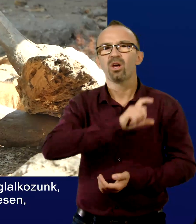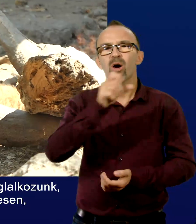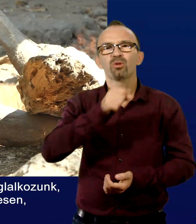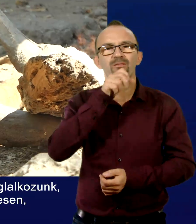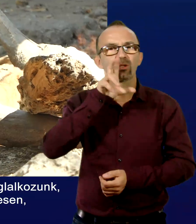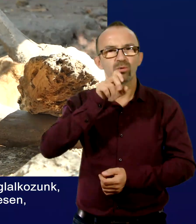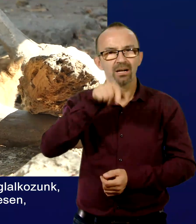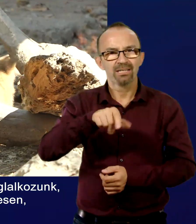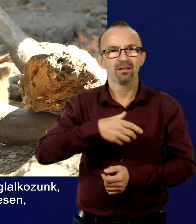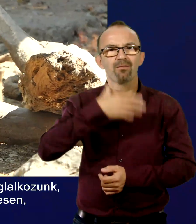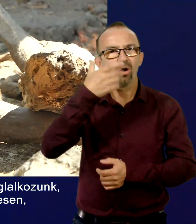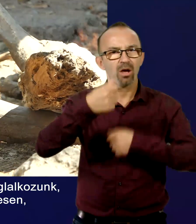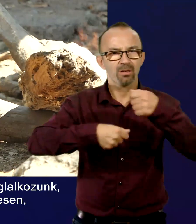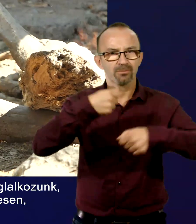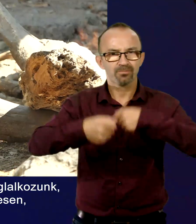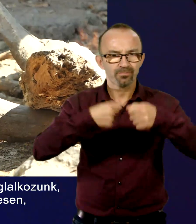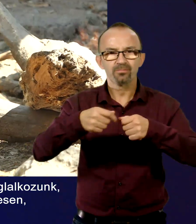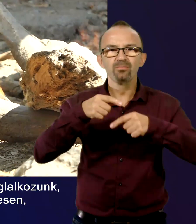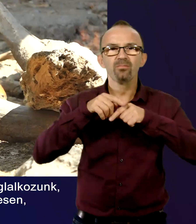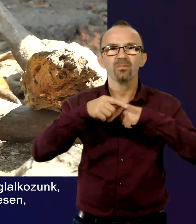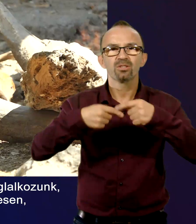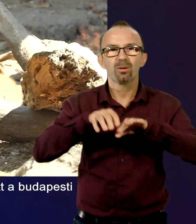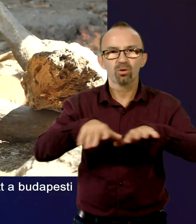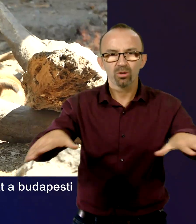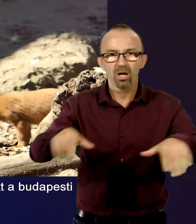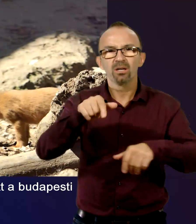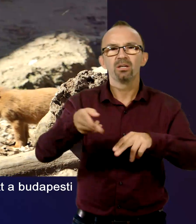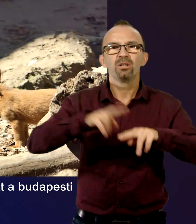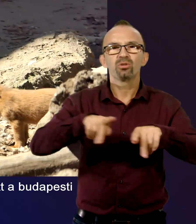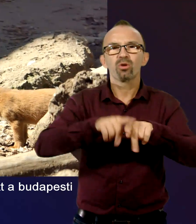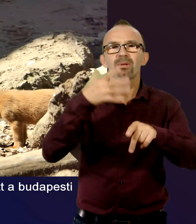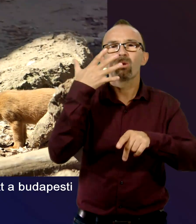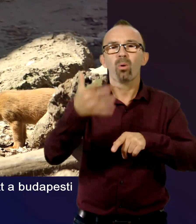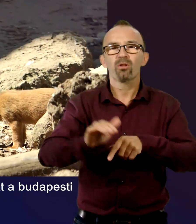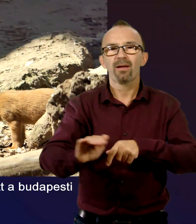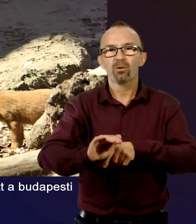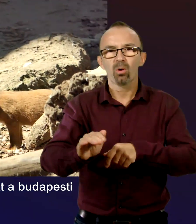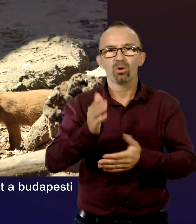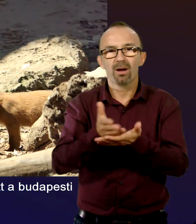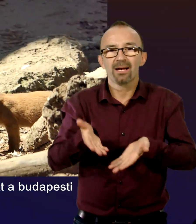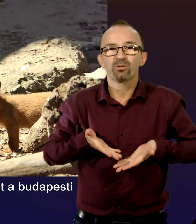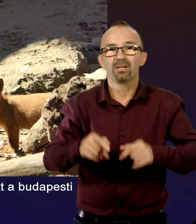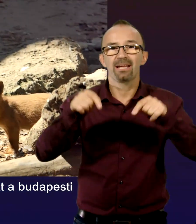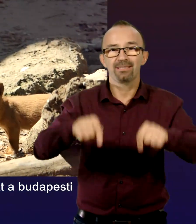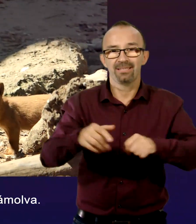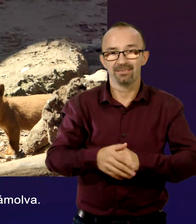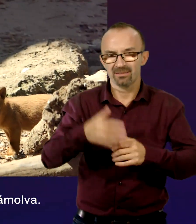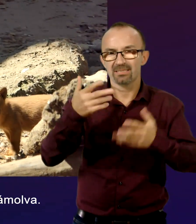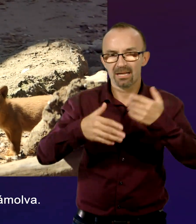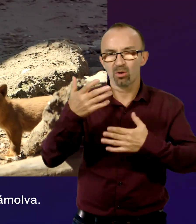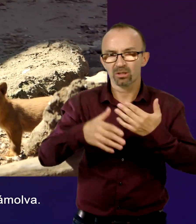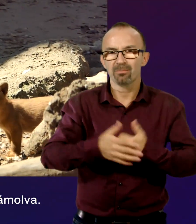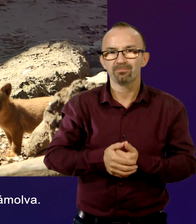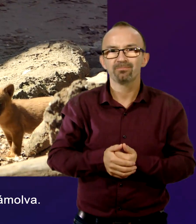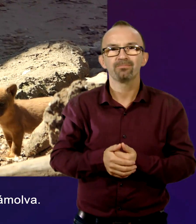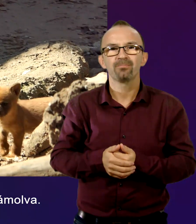Amióta vadkutyákkal ezzel a fajral foglalkozunk, illetve szaporodnak is rendszeresen, azóta több mint 50 kölyök született itt a budapesti állatkertben, ezt a mostani